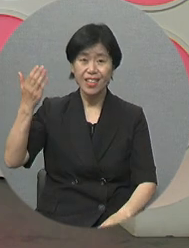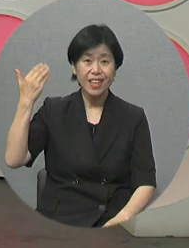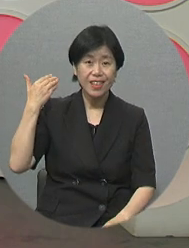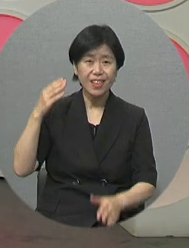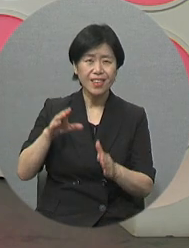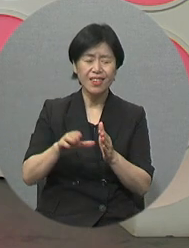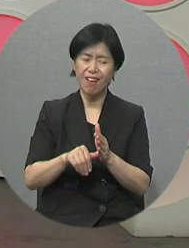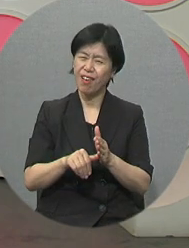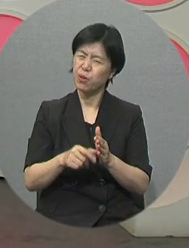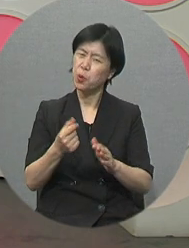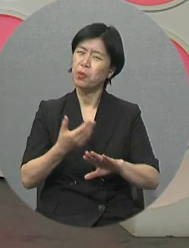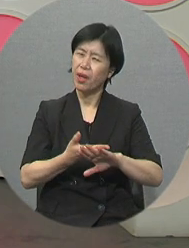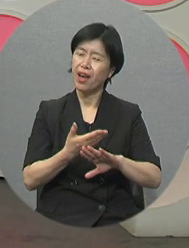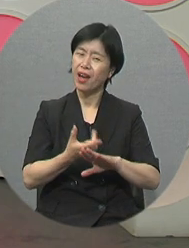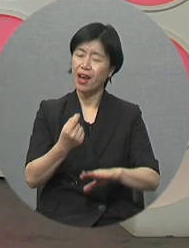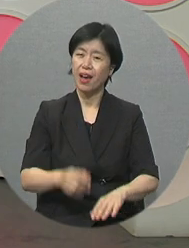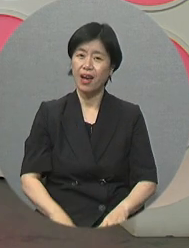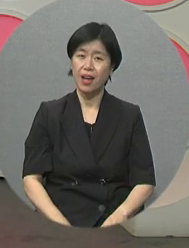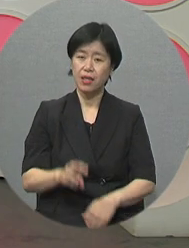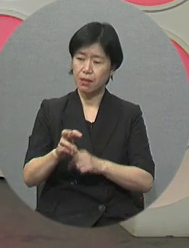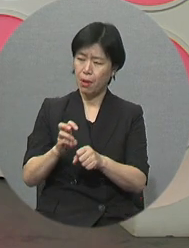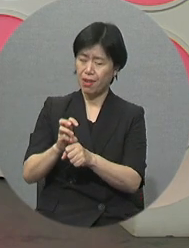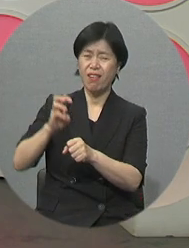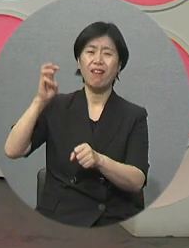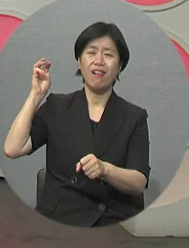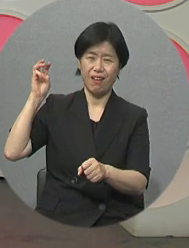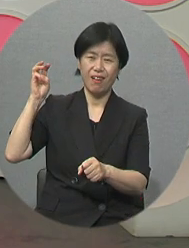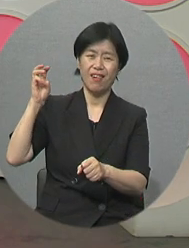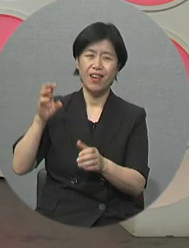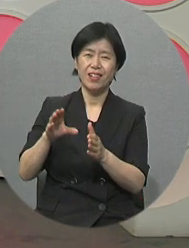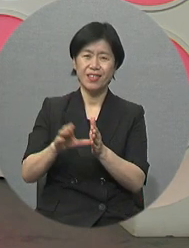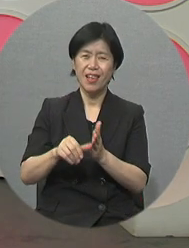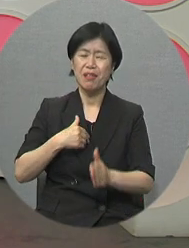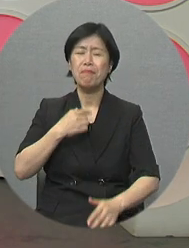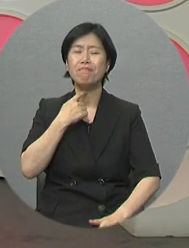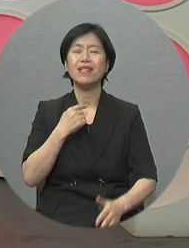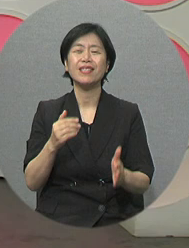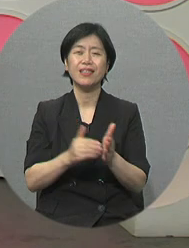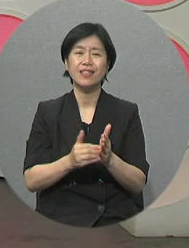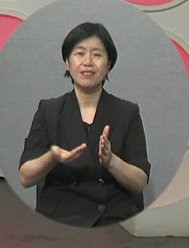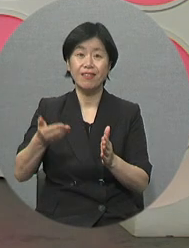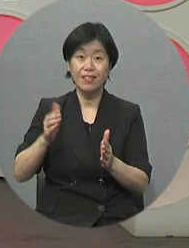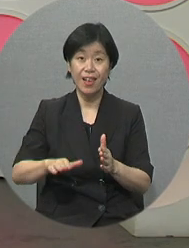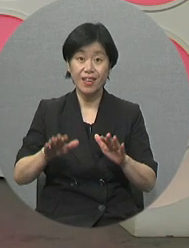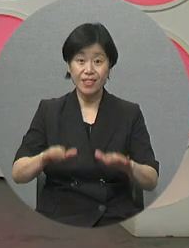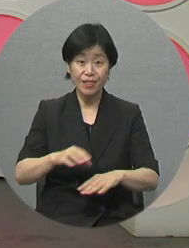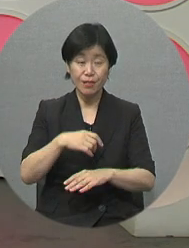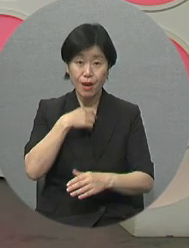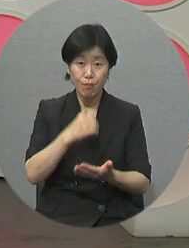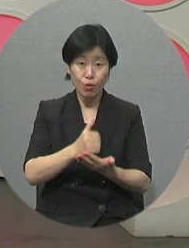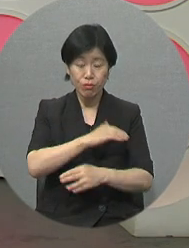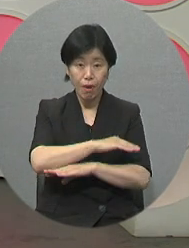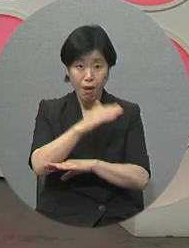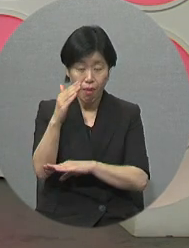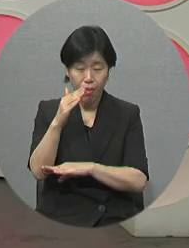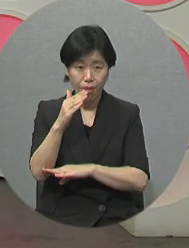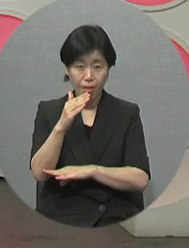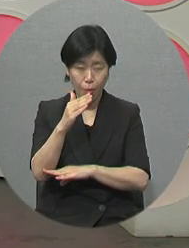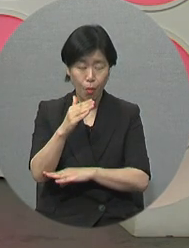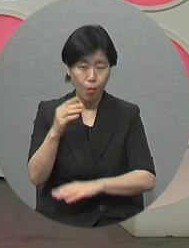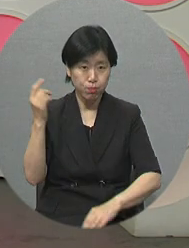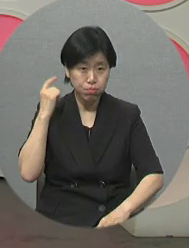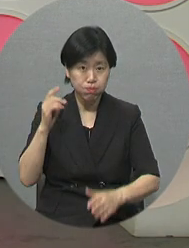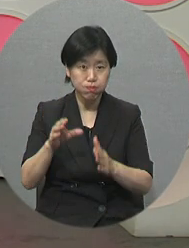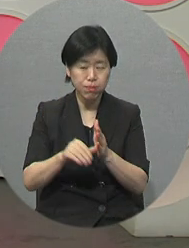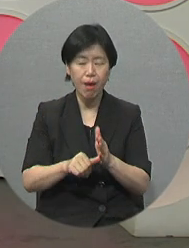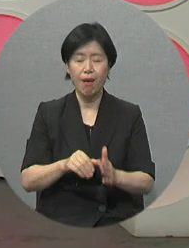많이 다르지만. 예, 그때 30년이 넘었으니까 그때 후회를 뭐 많이 하고 있는데 그 생각이 딱 그 나는 거예요. 어떻게 욕심이 딱